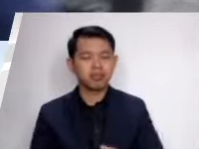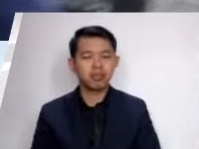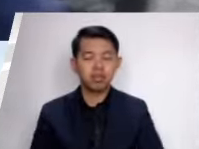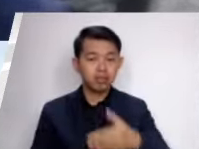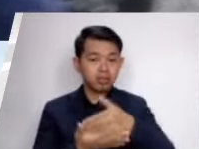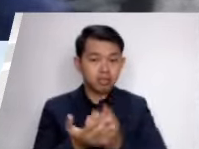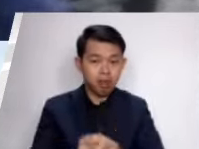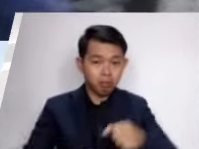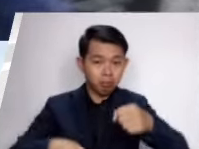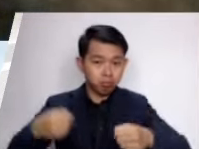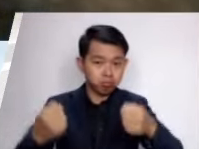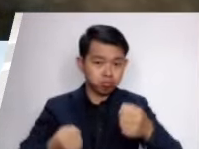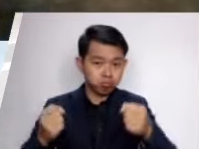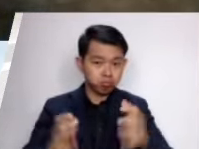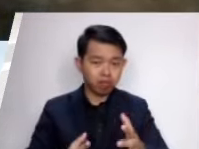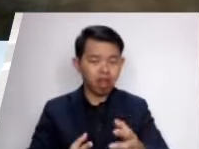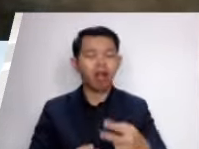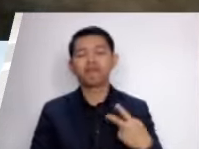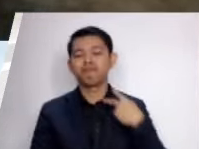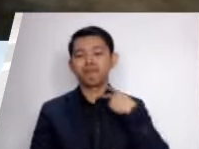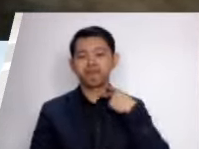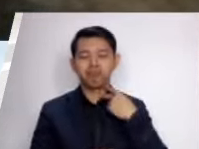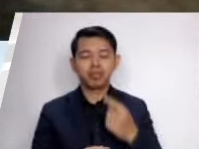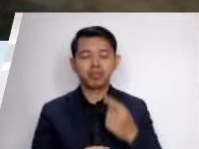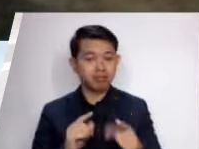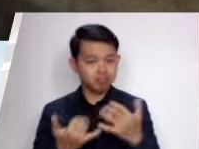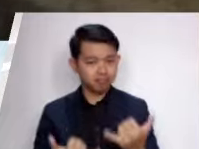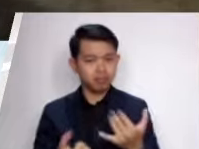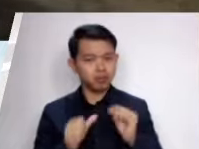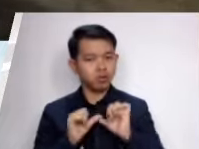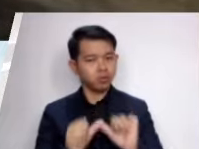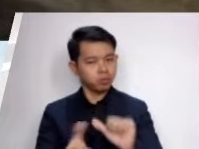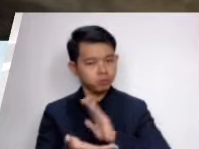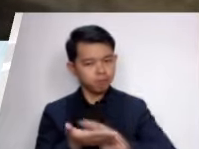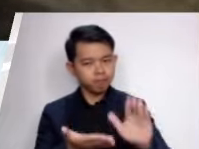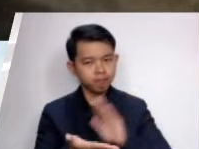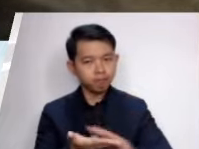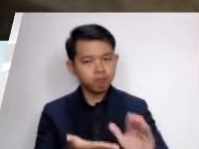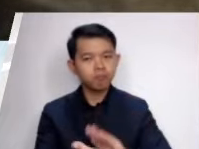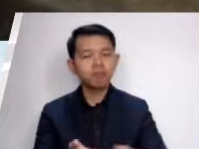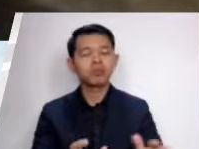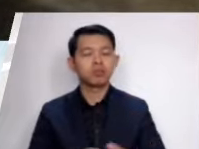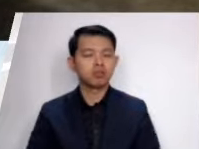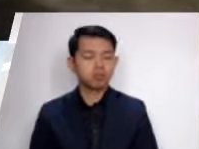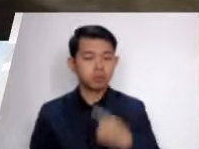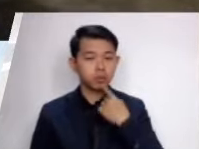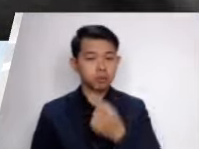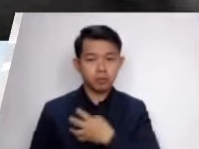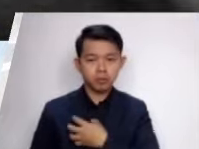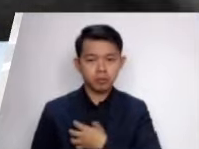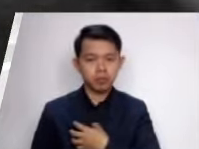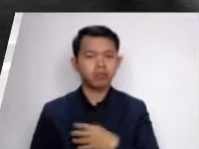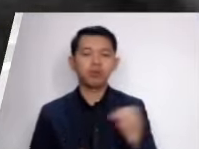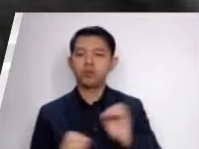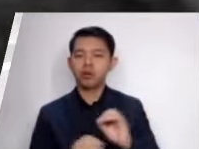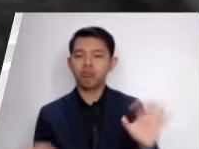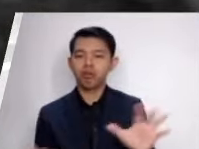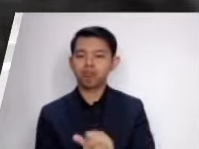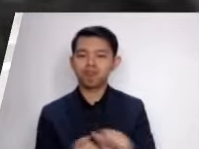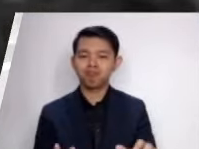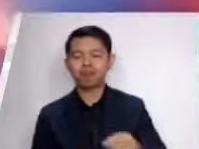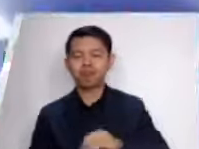Sa ngayon, patuloy din ang clearing operations. Ayon sa mga otoridad, wala namang naidulot na matinding pinsala ang pagguho ng